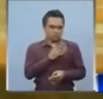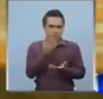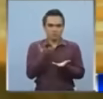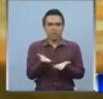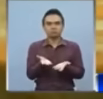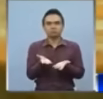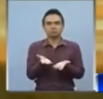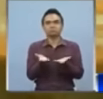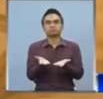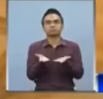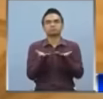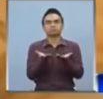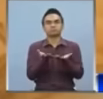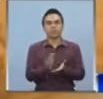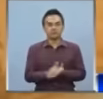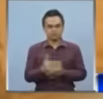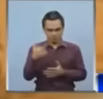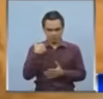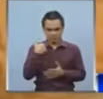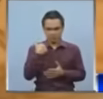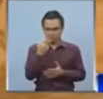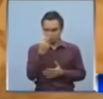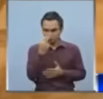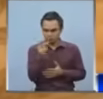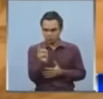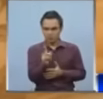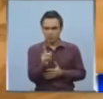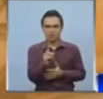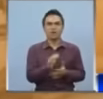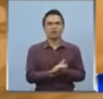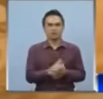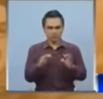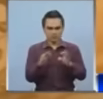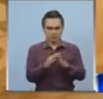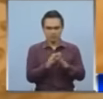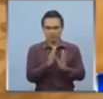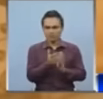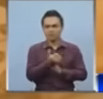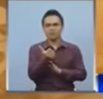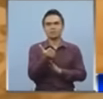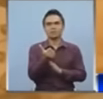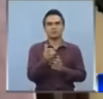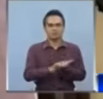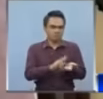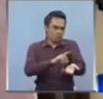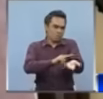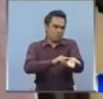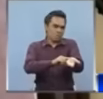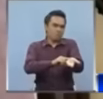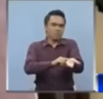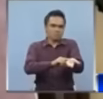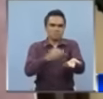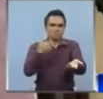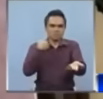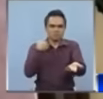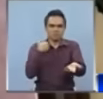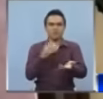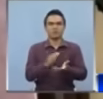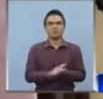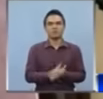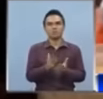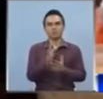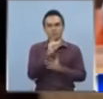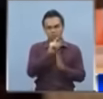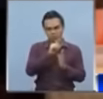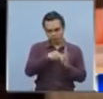เนี่ยก็ยังมีอยู่ตัวก็คำได้อุ่นๆเพราะยังมีชีพจรอยู่นะครับแต่หลังจากนั้นอีกภายใน 48